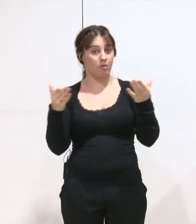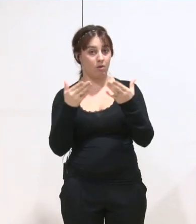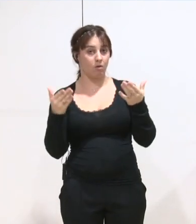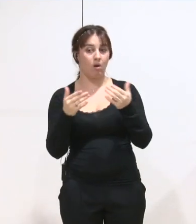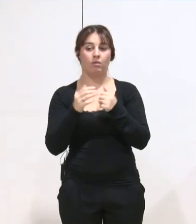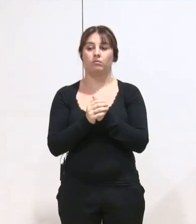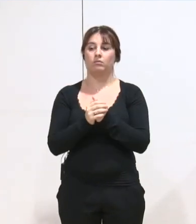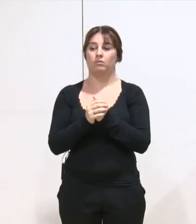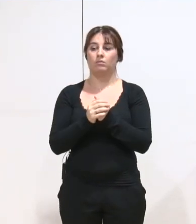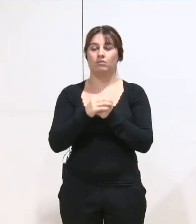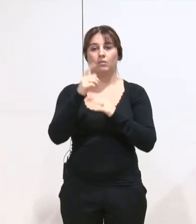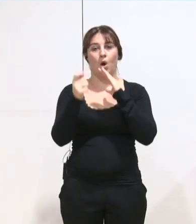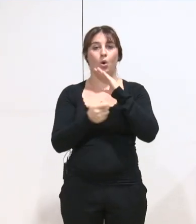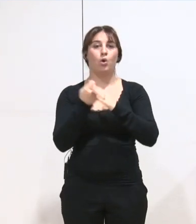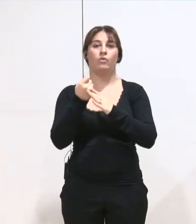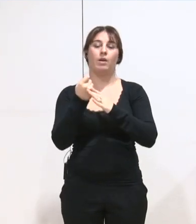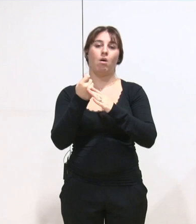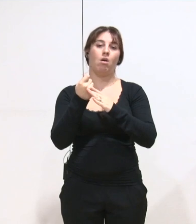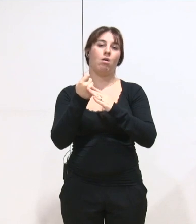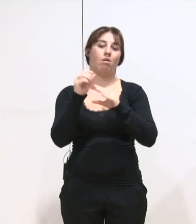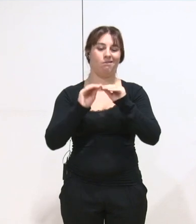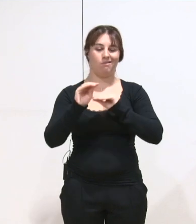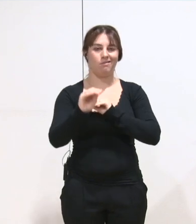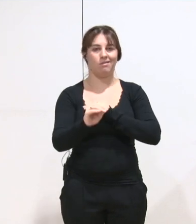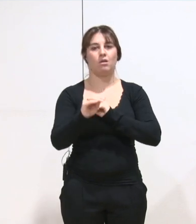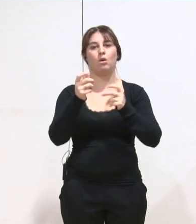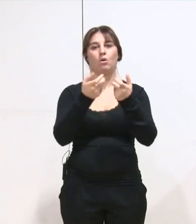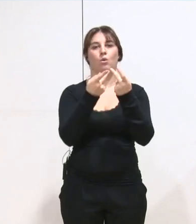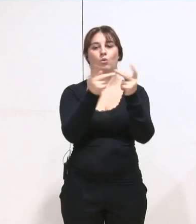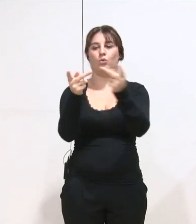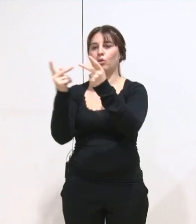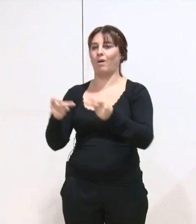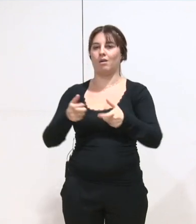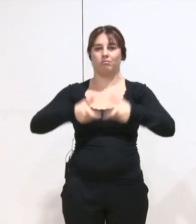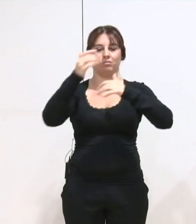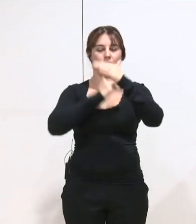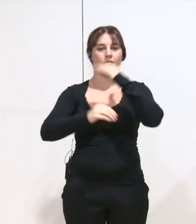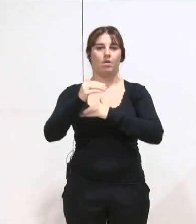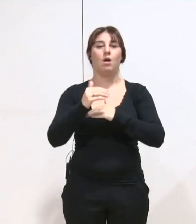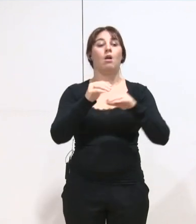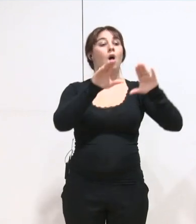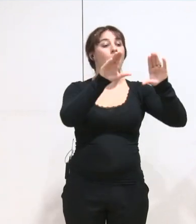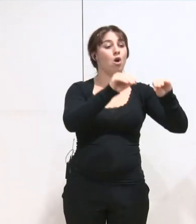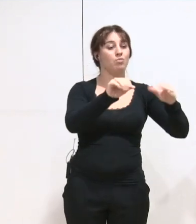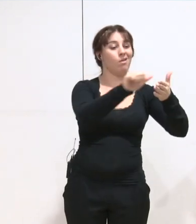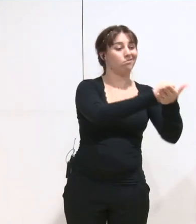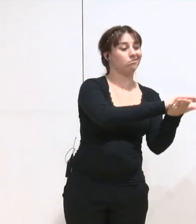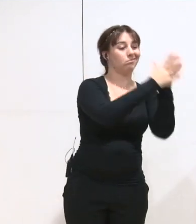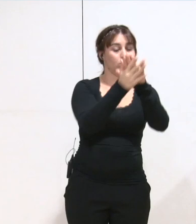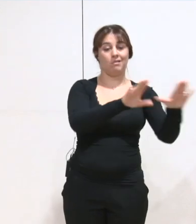renouvellement urbain à Mistral avec l'approbation de la charte de relogement. Madame Martin, vous avez la